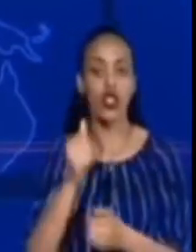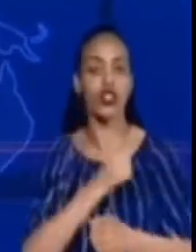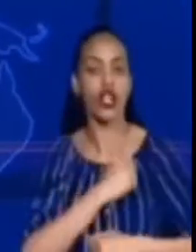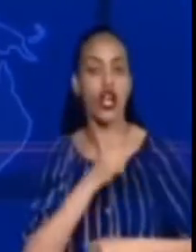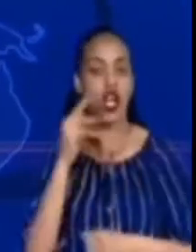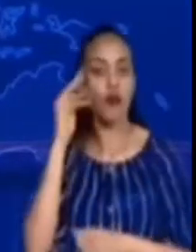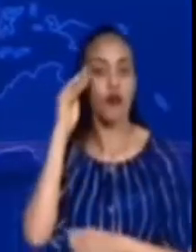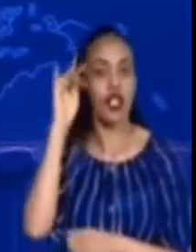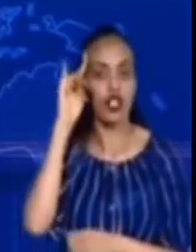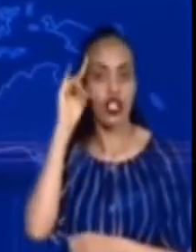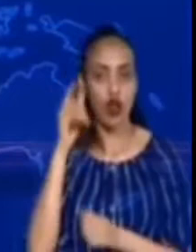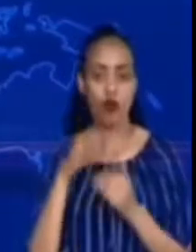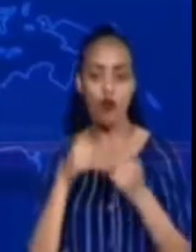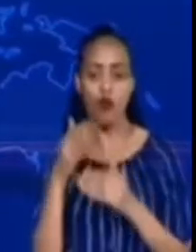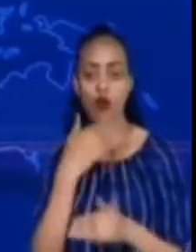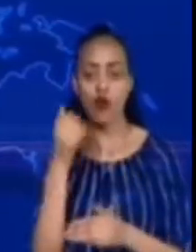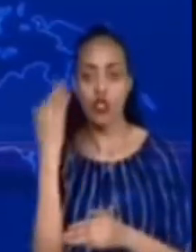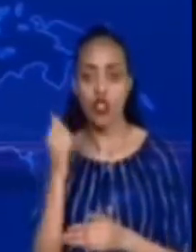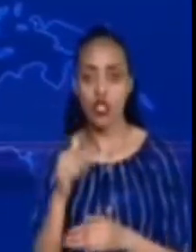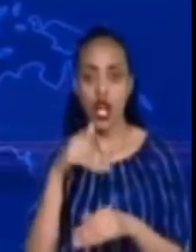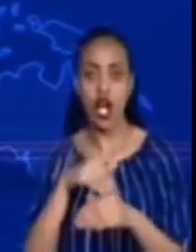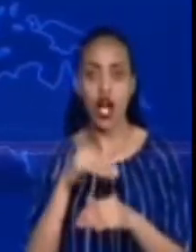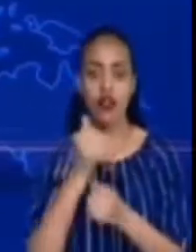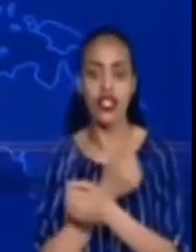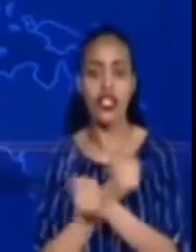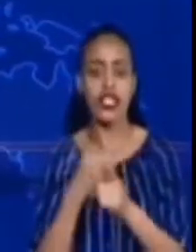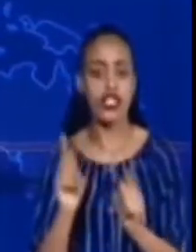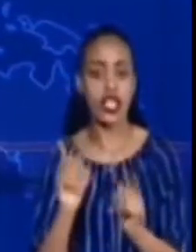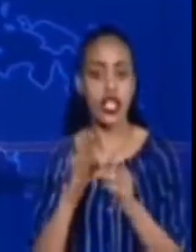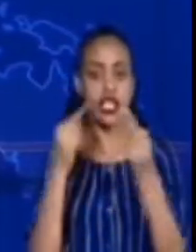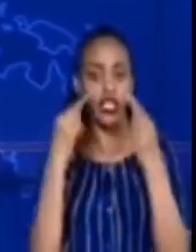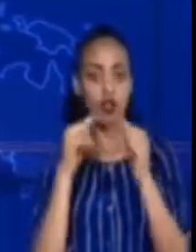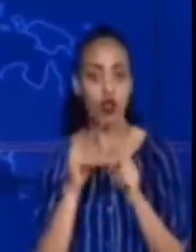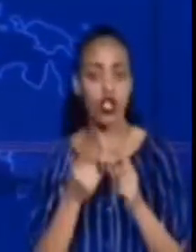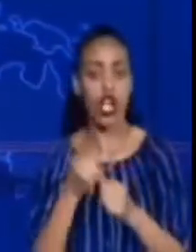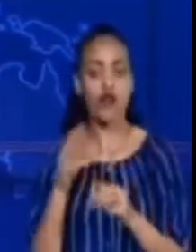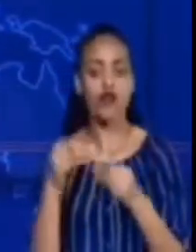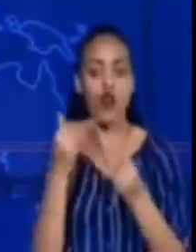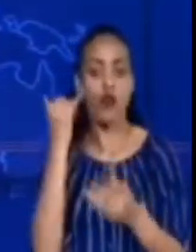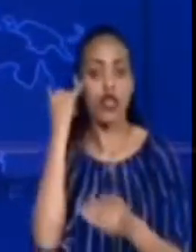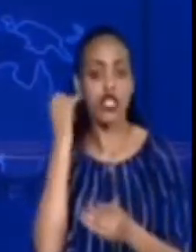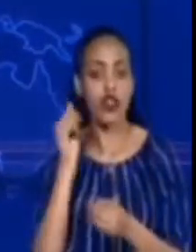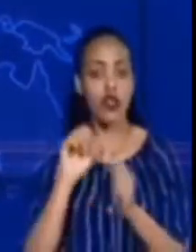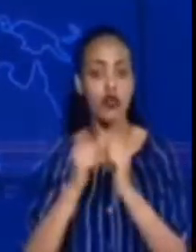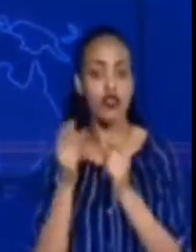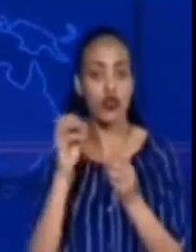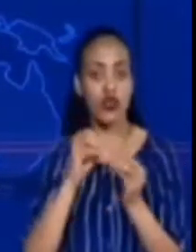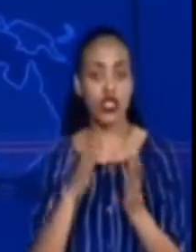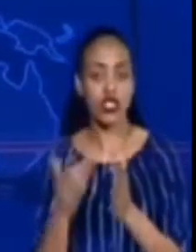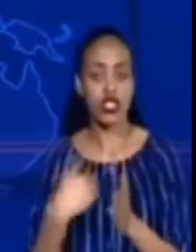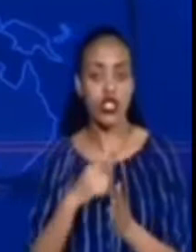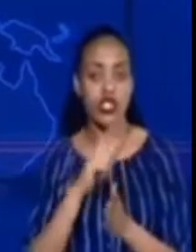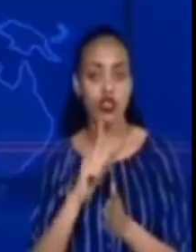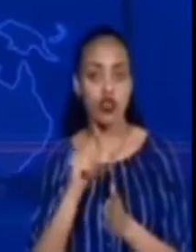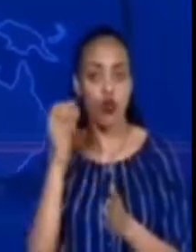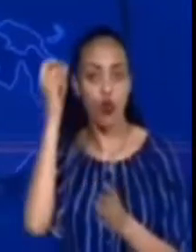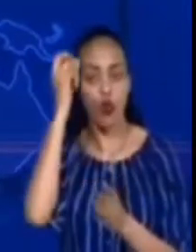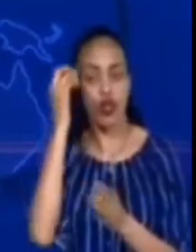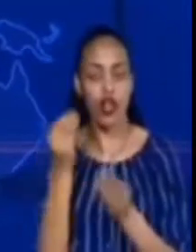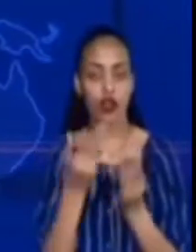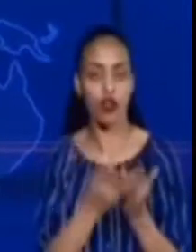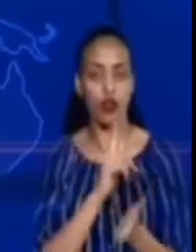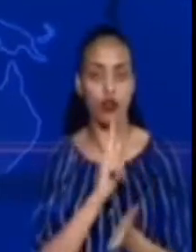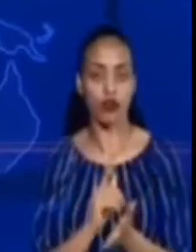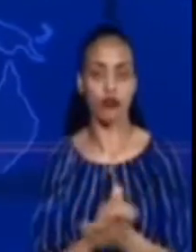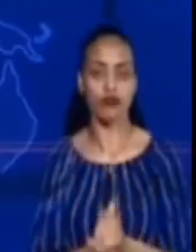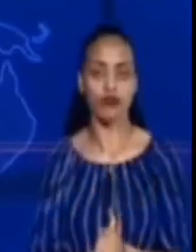በትክክለኛው አረቦቹ በጻፉት ፈረንጆቹም በጻፉት በትክክለኛው ያጥንት የድንጋይ